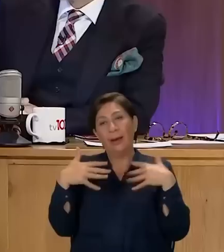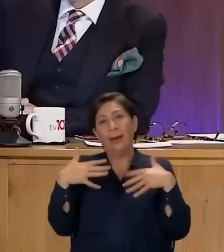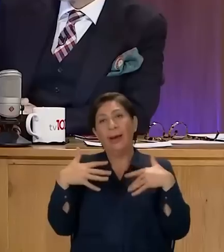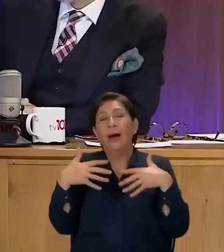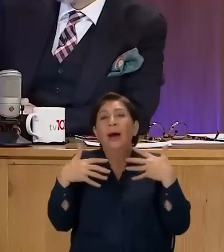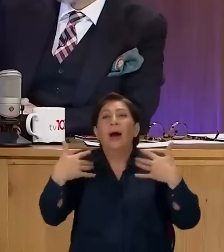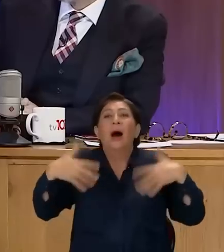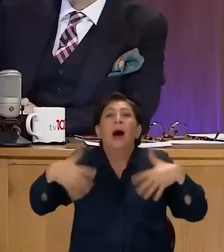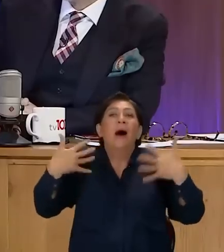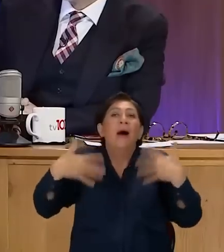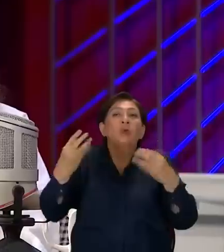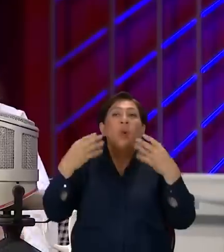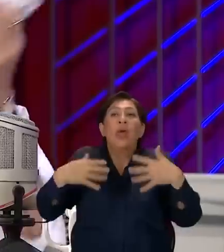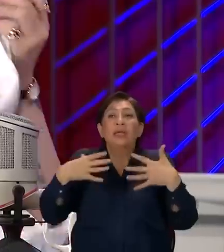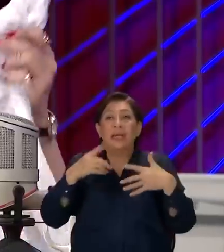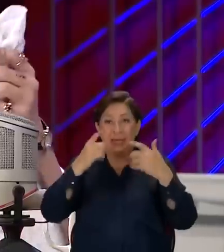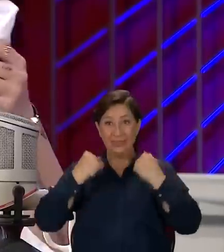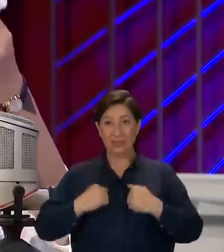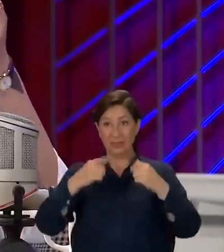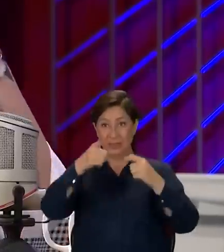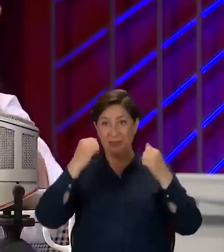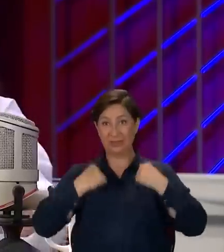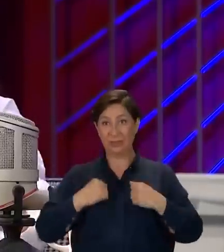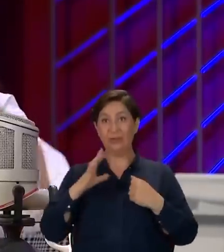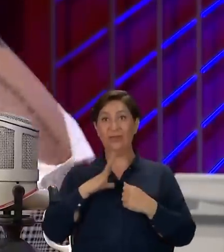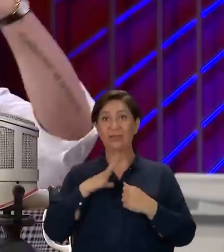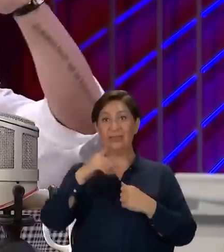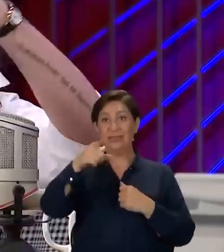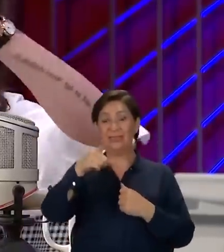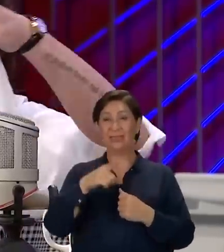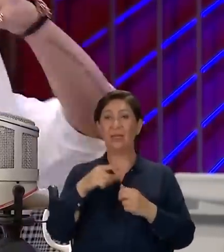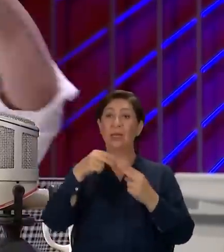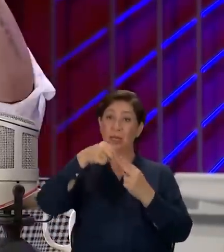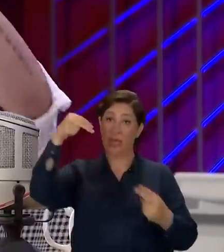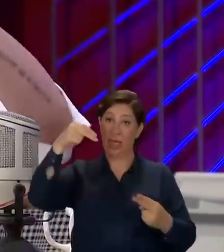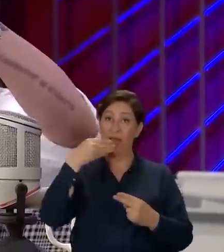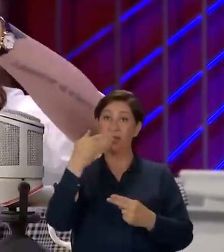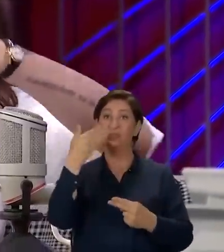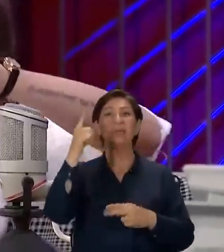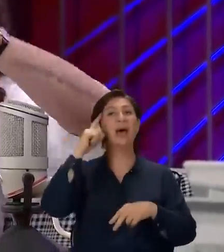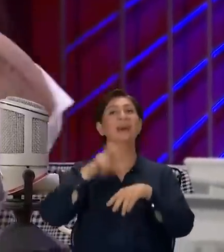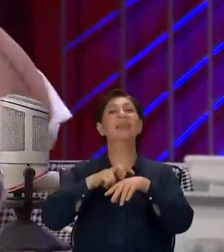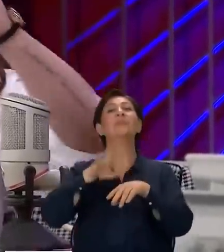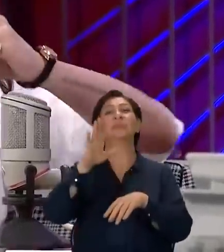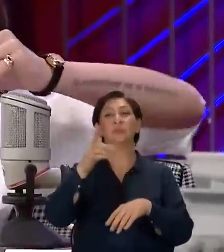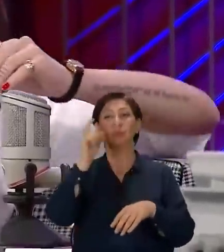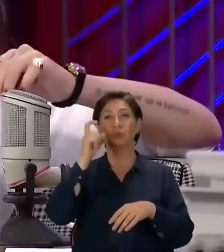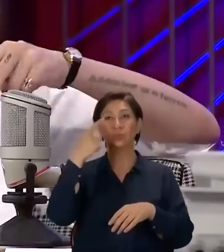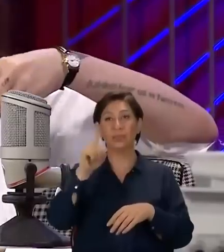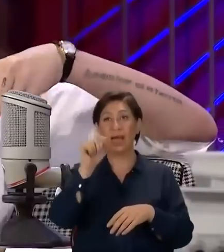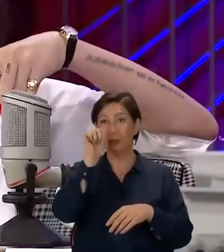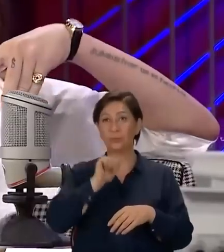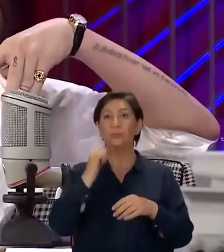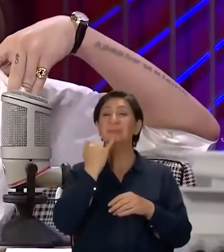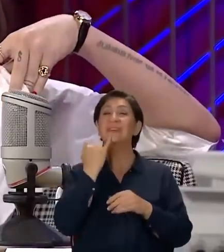her yerin birbirine girmiş şekilde titriyorum. Üzerimde bu tişört vardı. Oo. Ama hikayesini de anlatacağım. Siz hatırlamazsınız, haftada 9600